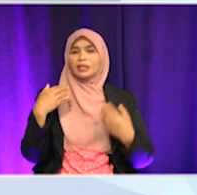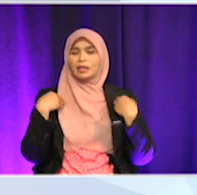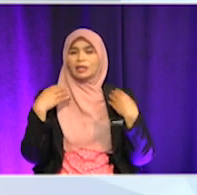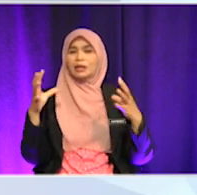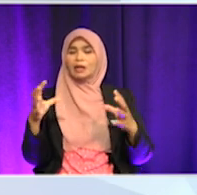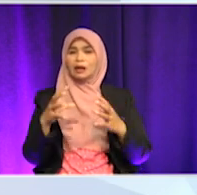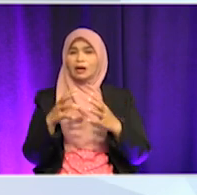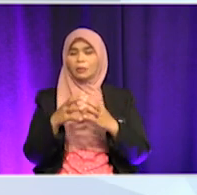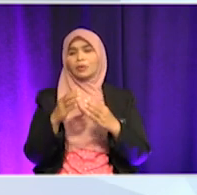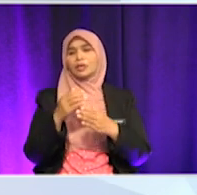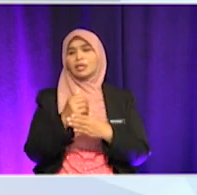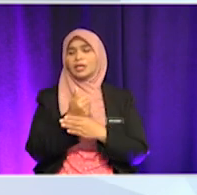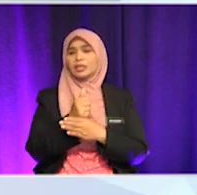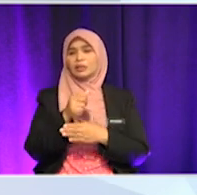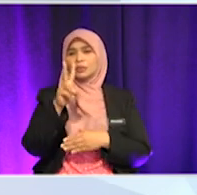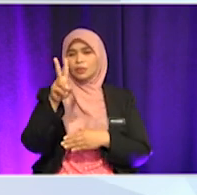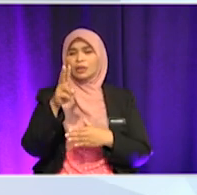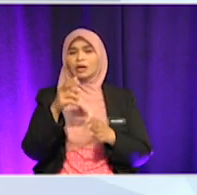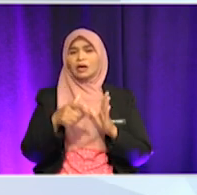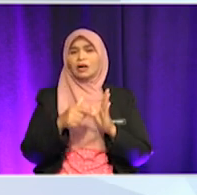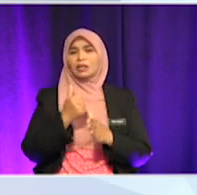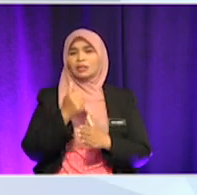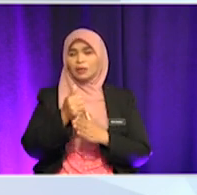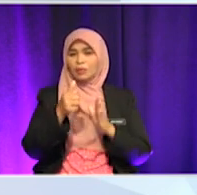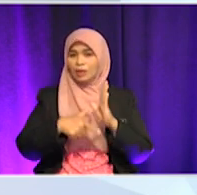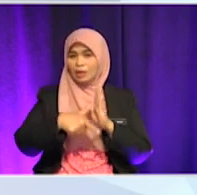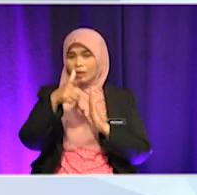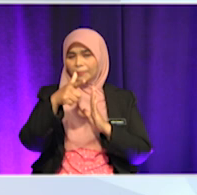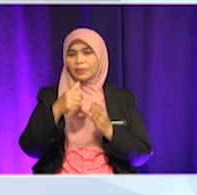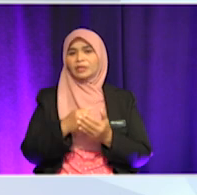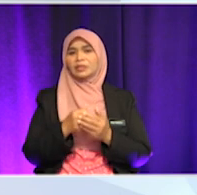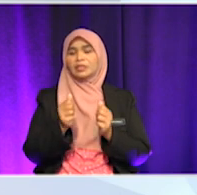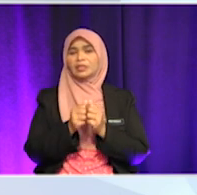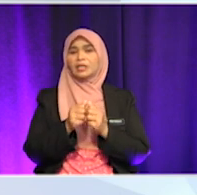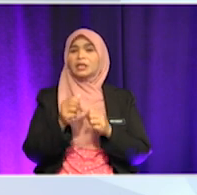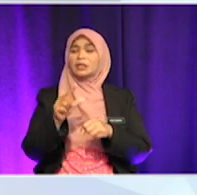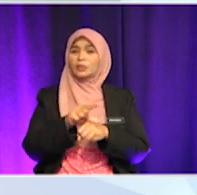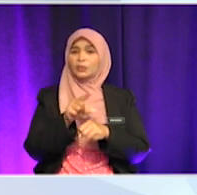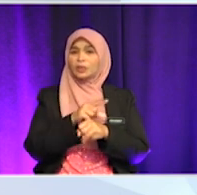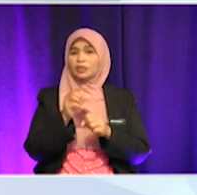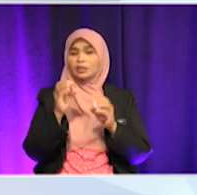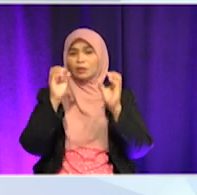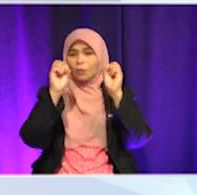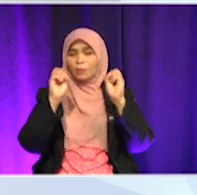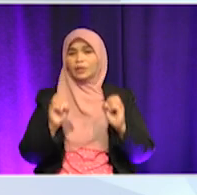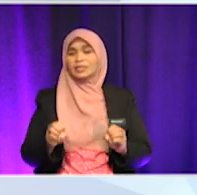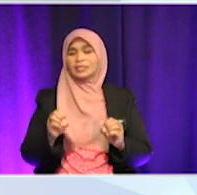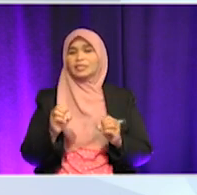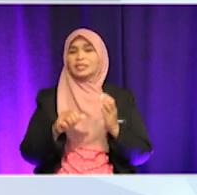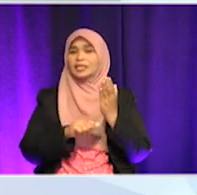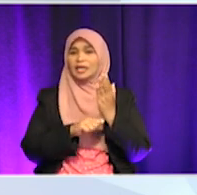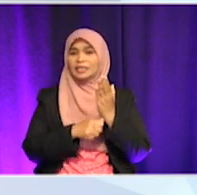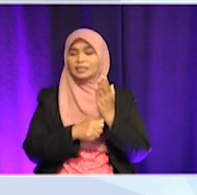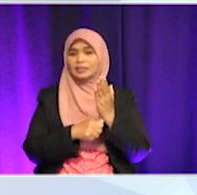antara dua atau lebih sebutan algebra dengan menggunakan operasi asas matematik yang biasa iaitu